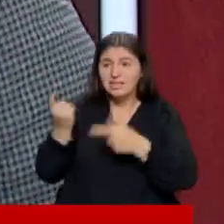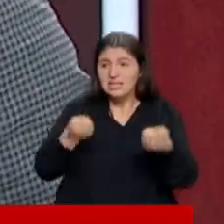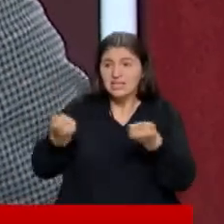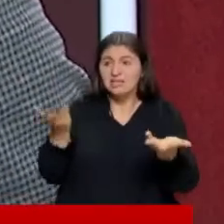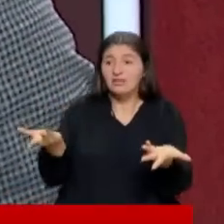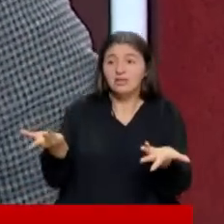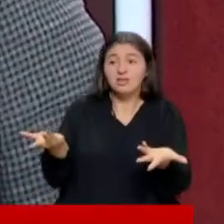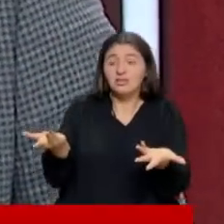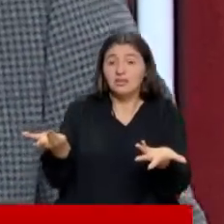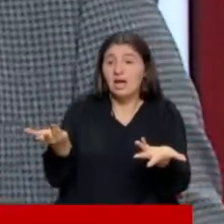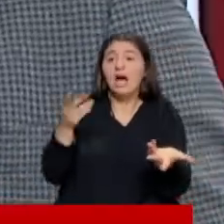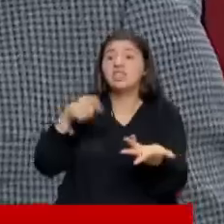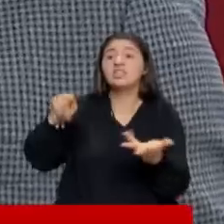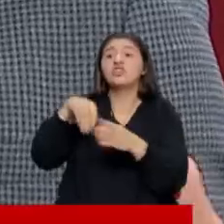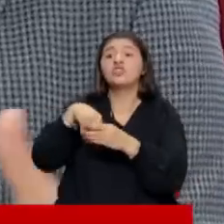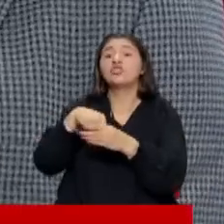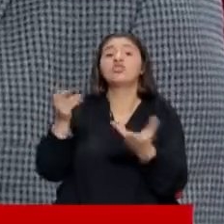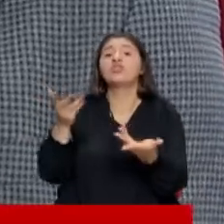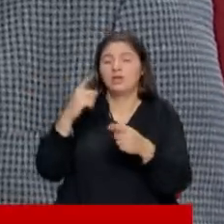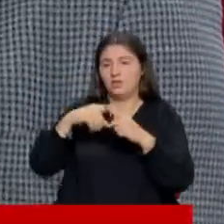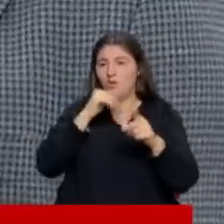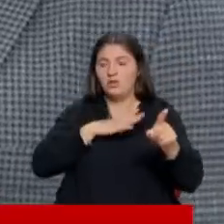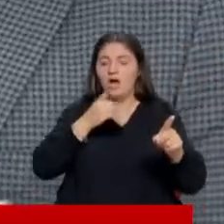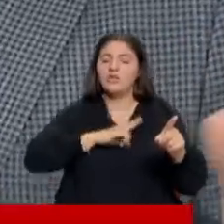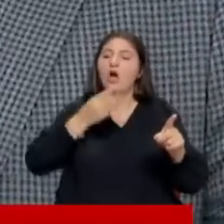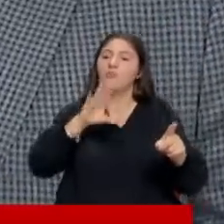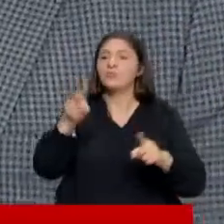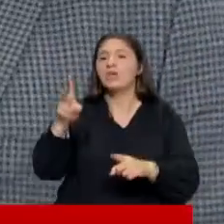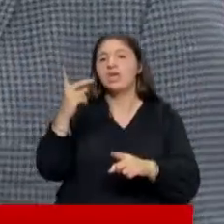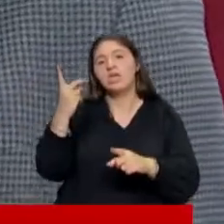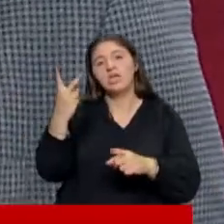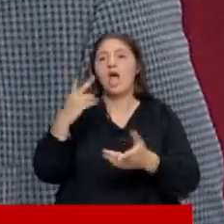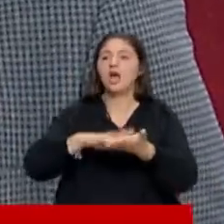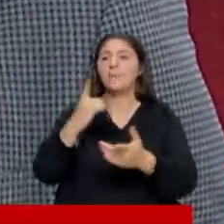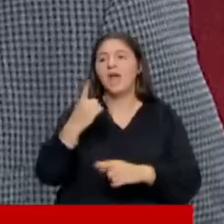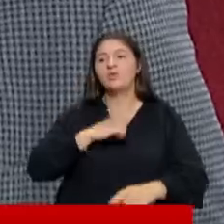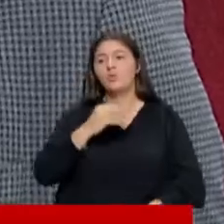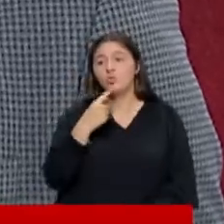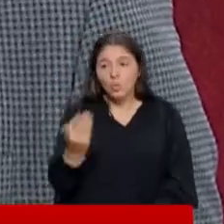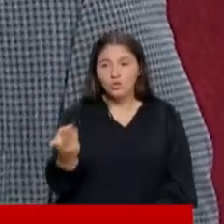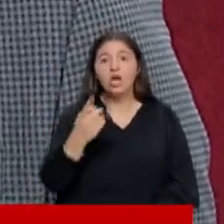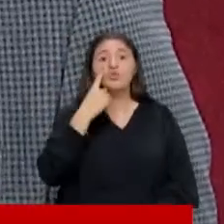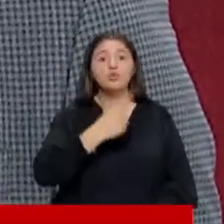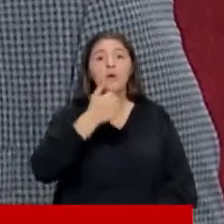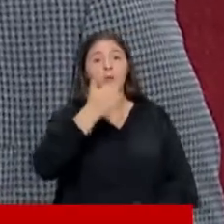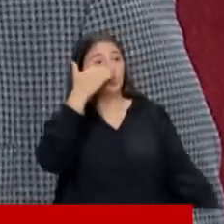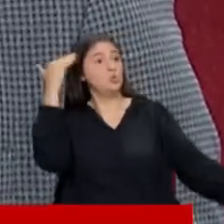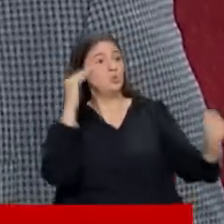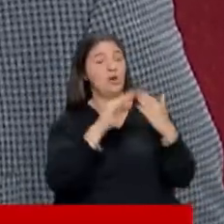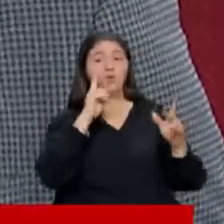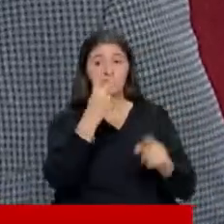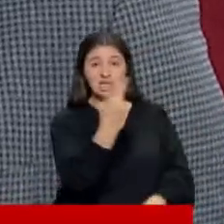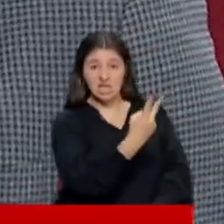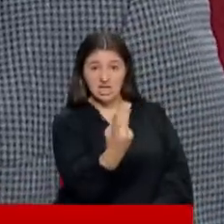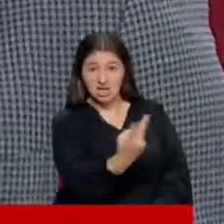seferber oldunuz Hani sizin için Ya Kemal Bey adayı olmasın bu iki arkadaştan biri olsun diyor Cumhurbaşkanlığına layık gördüğünüz